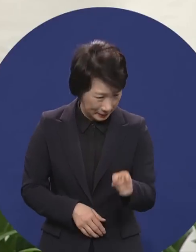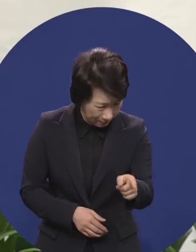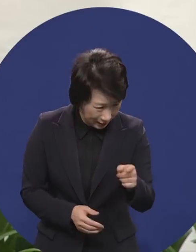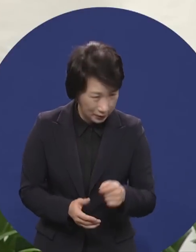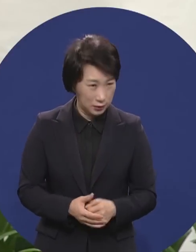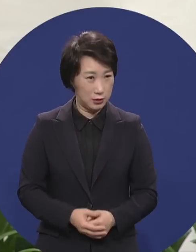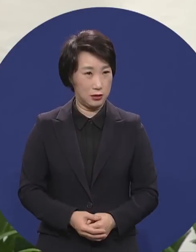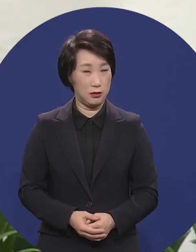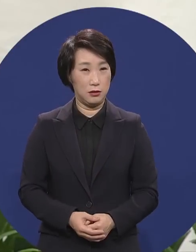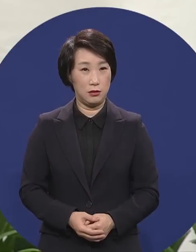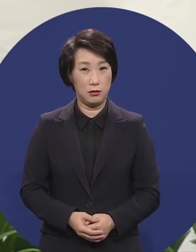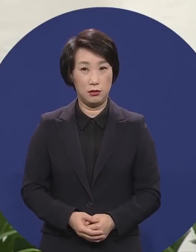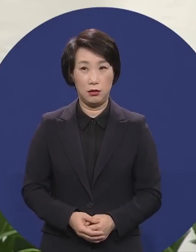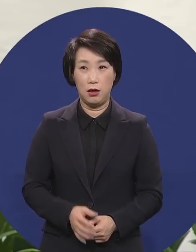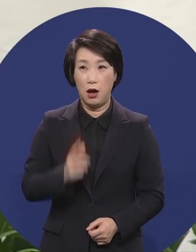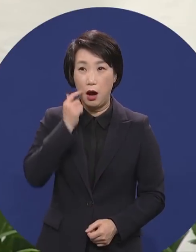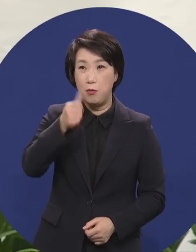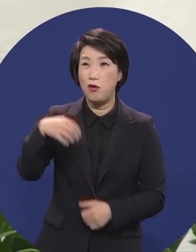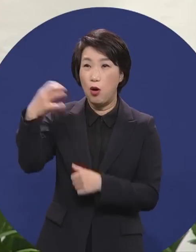자식이야!